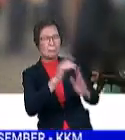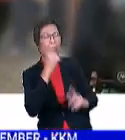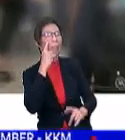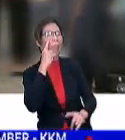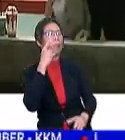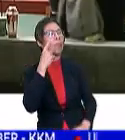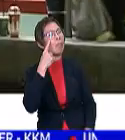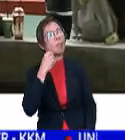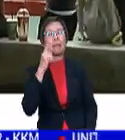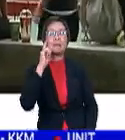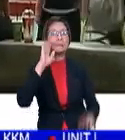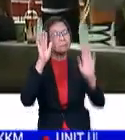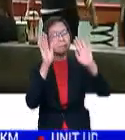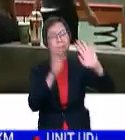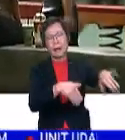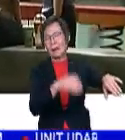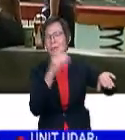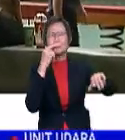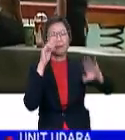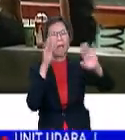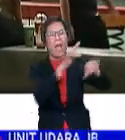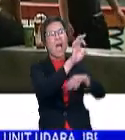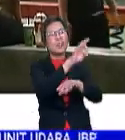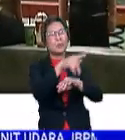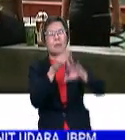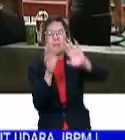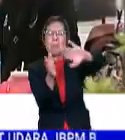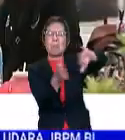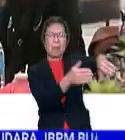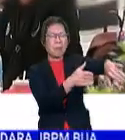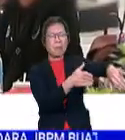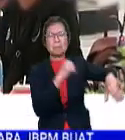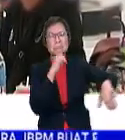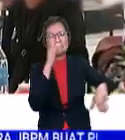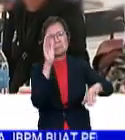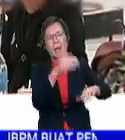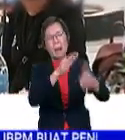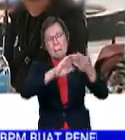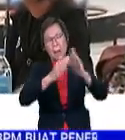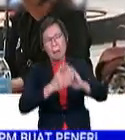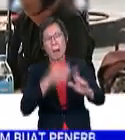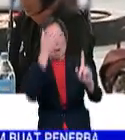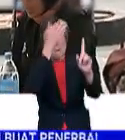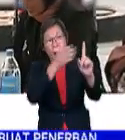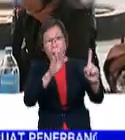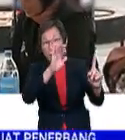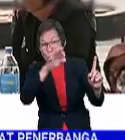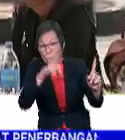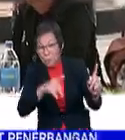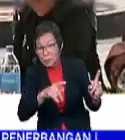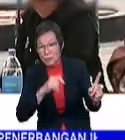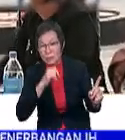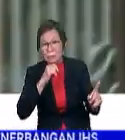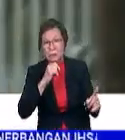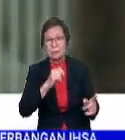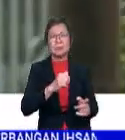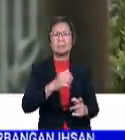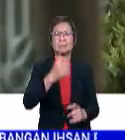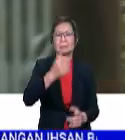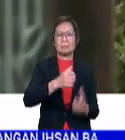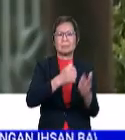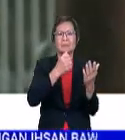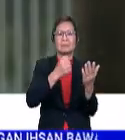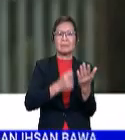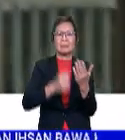dan tidak mempedulikan sepenuhnya SOP yang ditetapkan. Antara pelanggaran SOP dikesan tidak imbas My